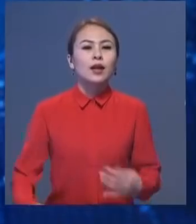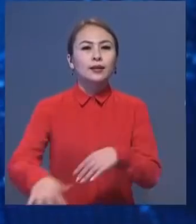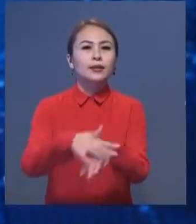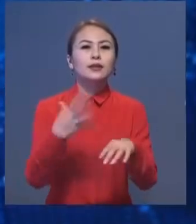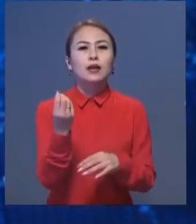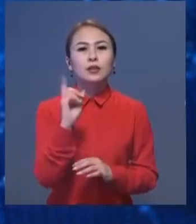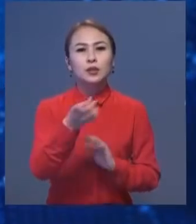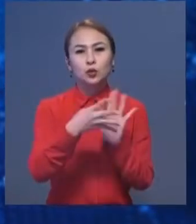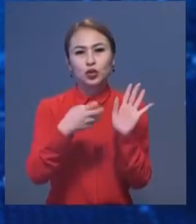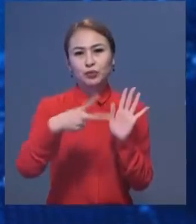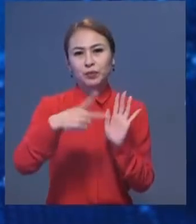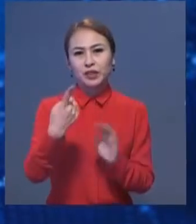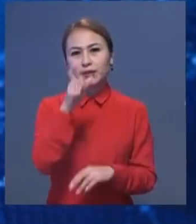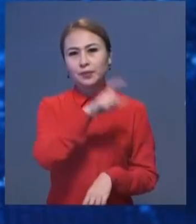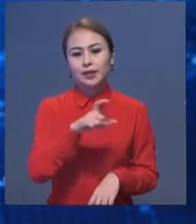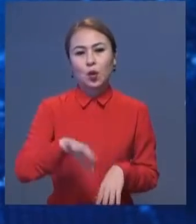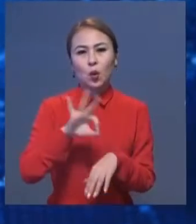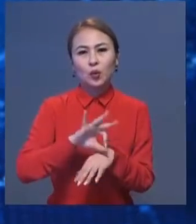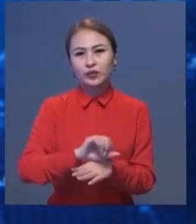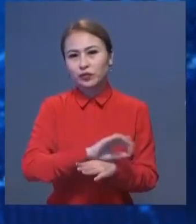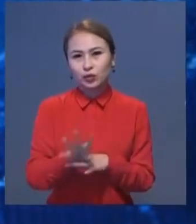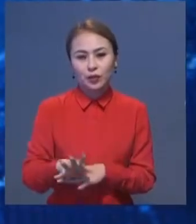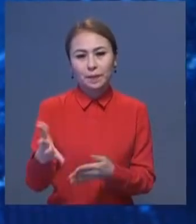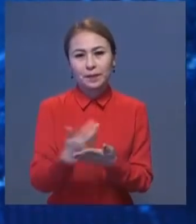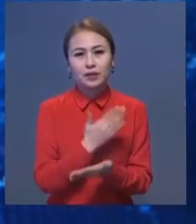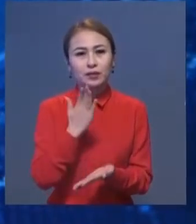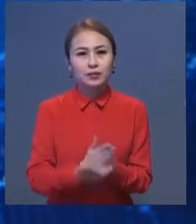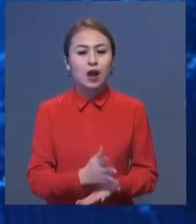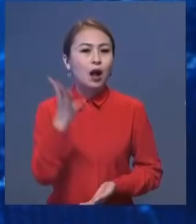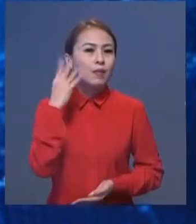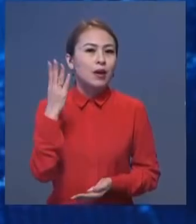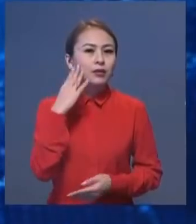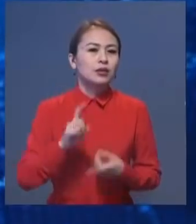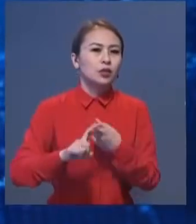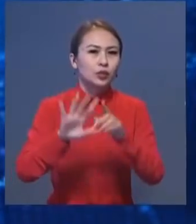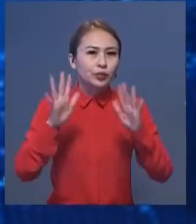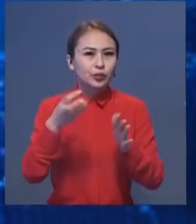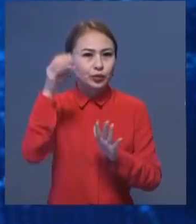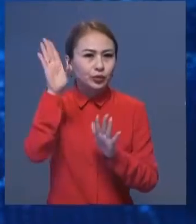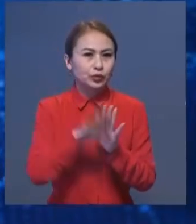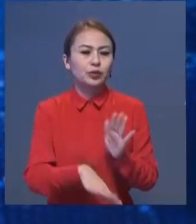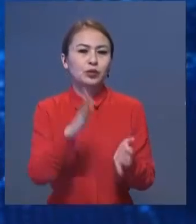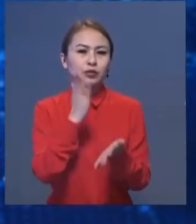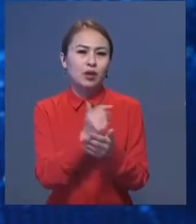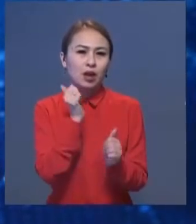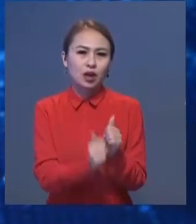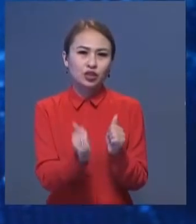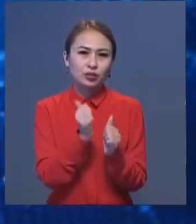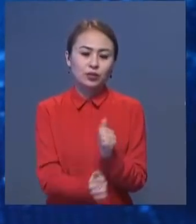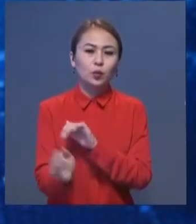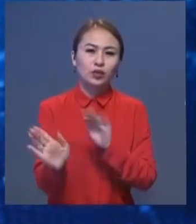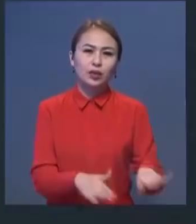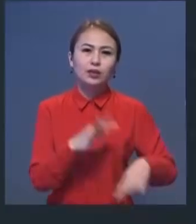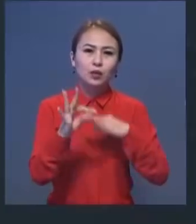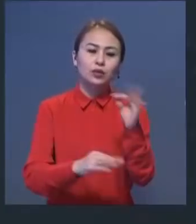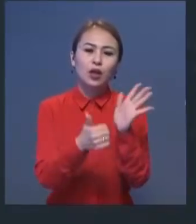Елде тағы 1921 адамның коронавирус жұқтырғаны белгілі болды. Әсіресе Алматыда эпи жағдай күннен күнге ушығып барады.